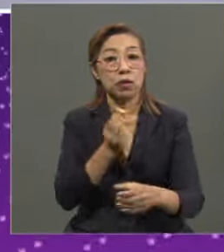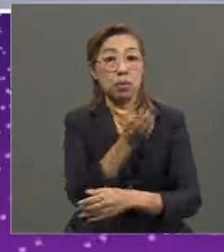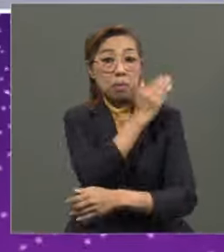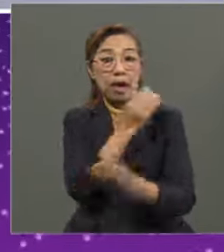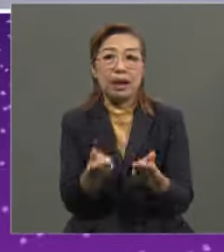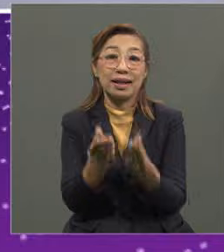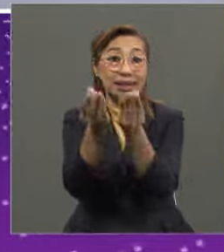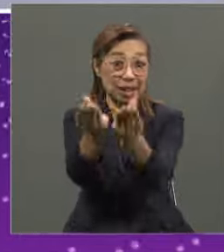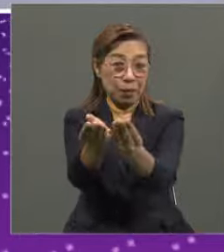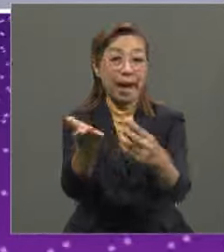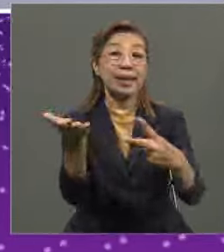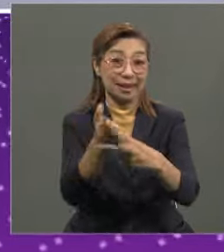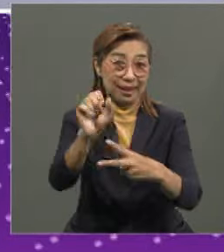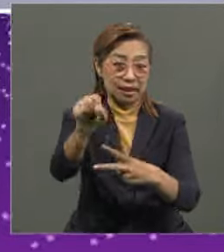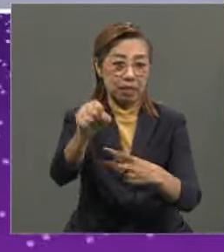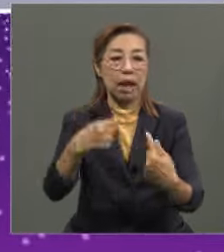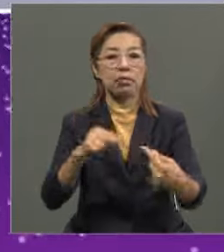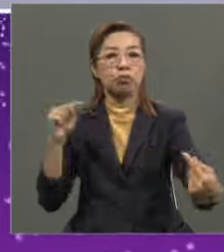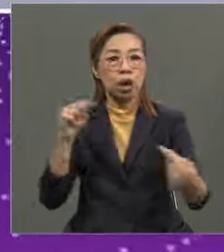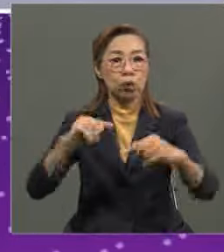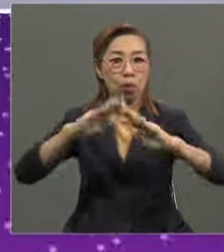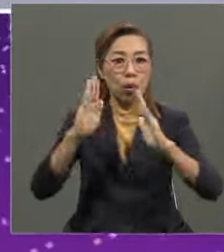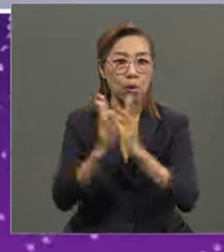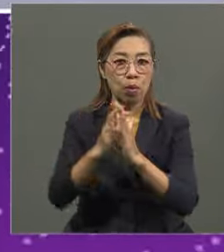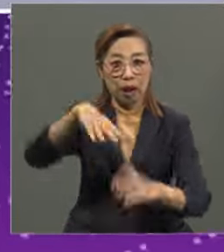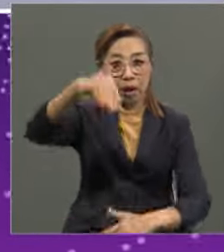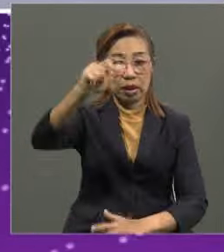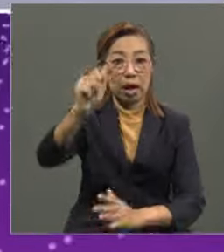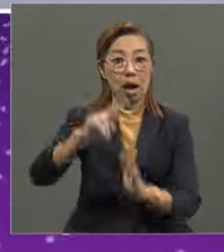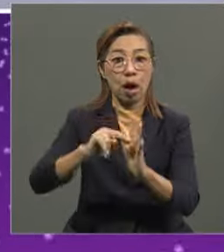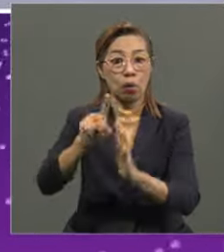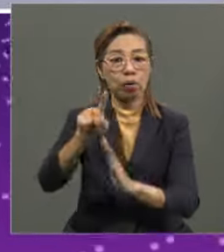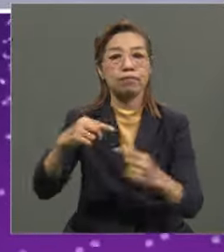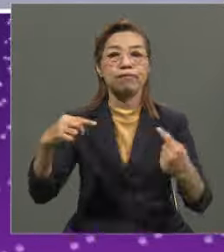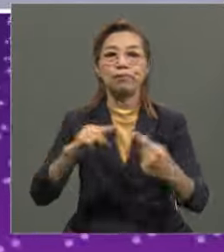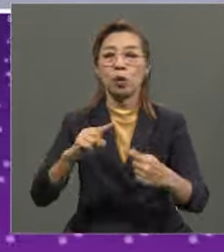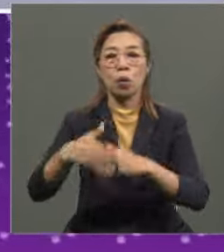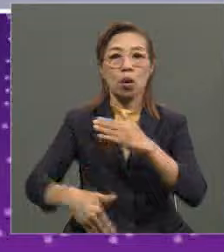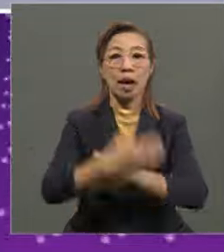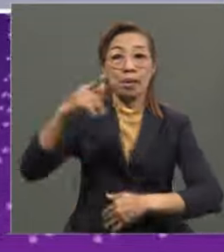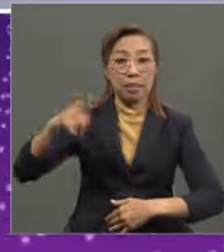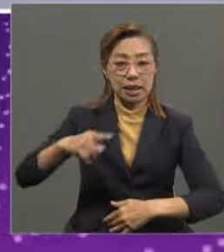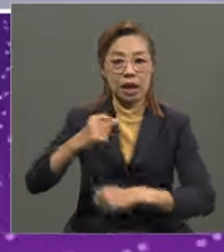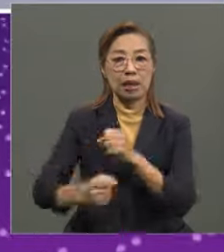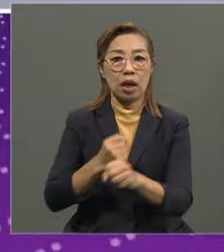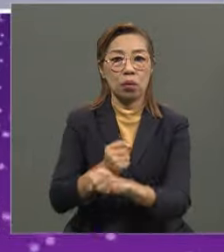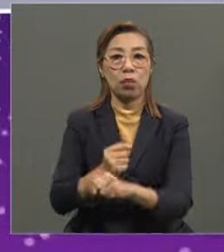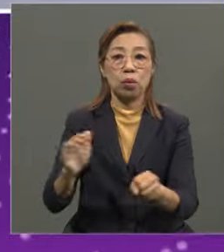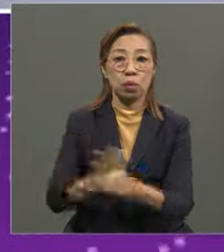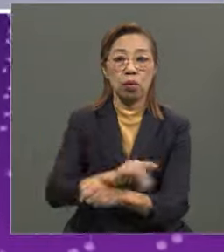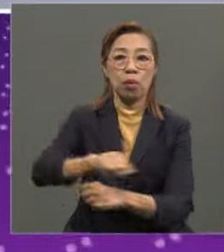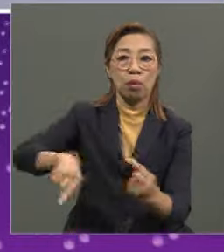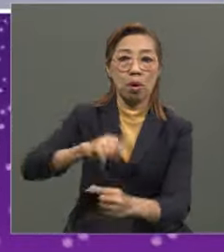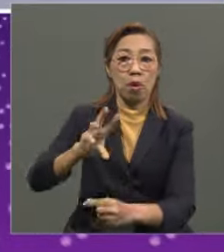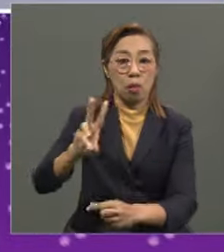วัดอรุณราชวรารามราชวรมหาวิหารเนื่องในโอกาสพระราชพิธีมหามงคลเฉลิมพระชนมพรรษา6รอบ